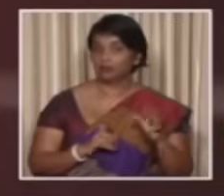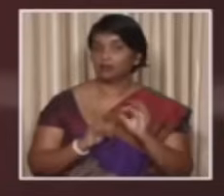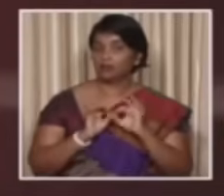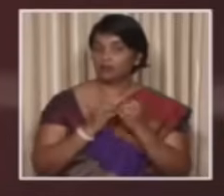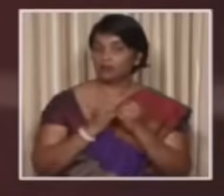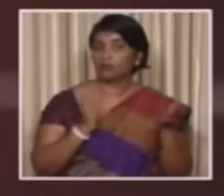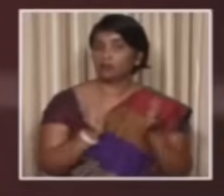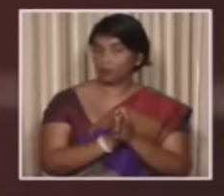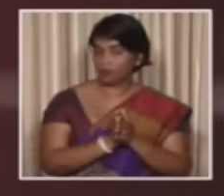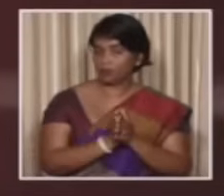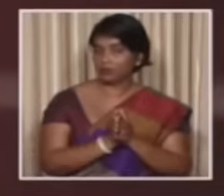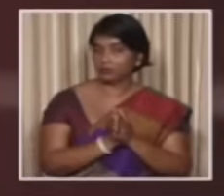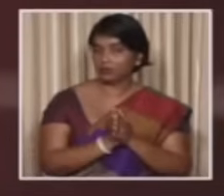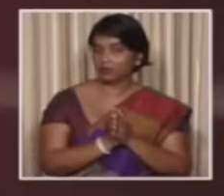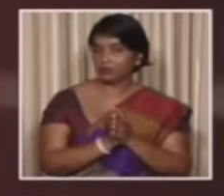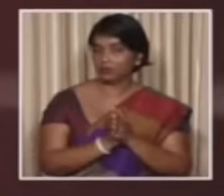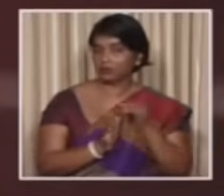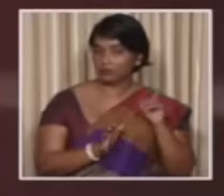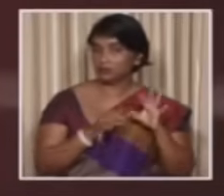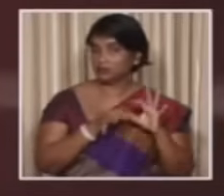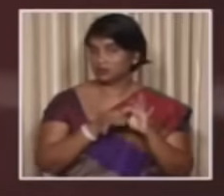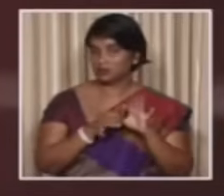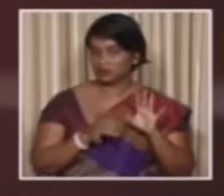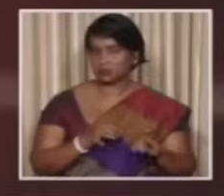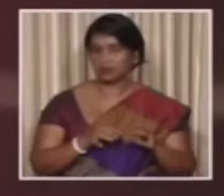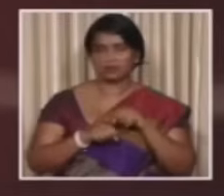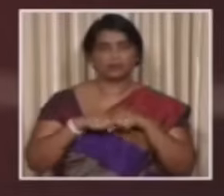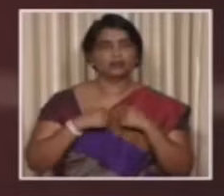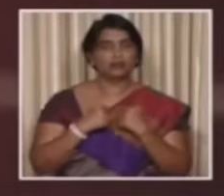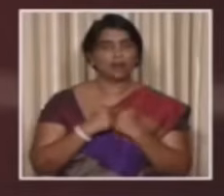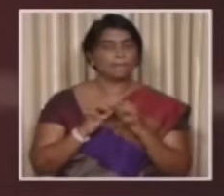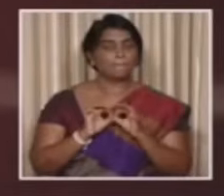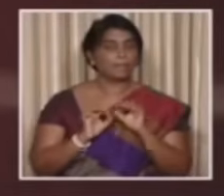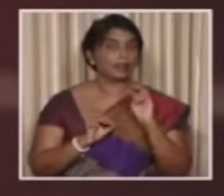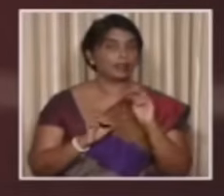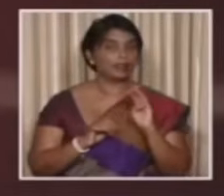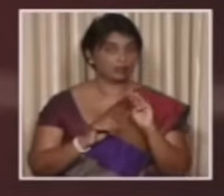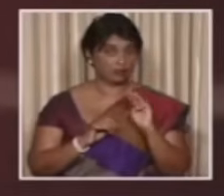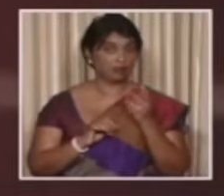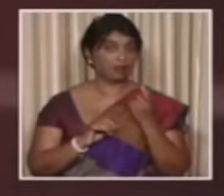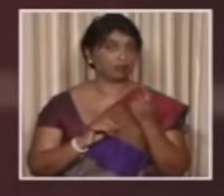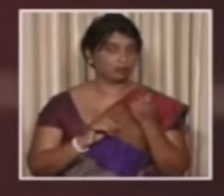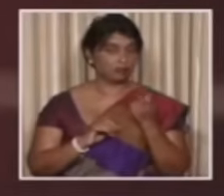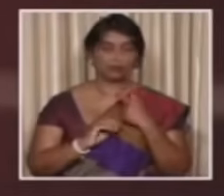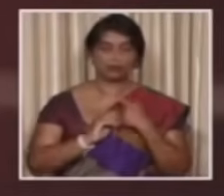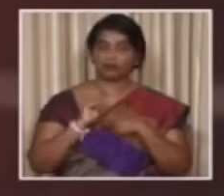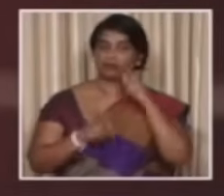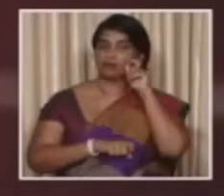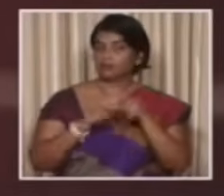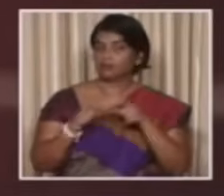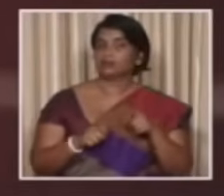පවුලට සම්බන්ධ මෙතුමාට සම්බන්ධයක් තියෙන මේ සමාගම තමයි බිලියන 30ක මුදල මේ රටේ